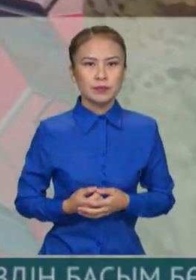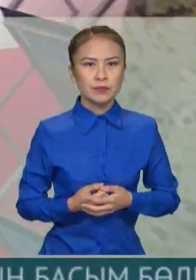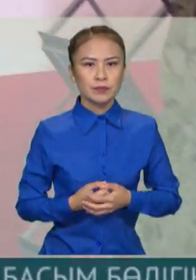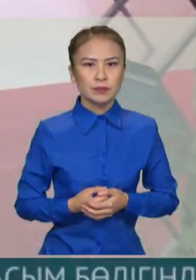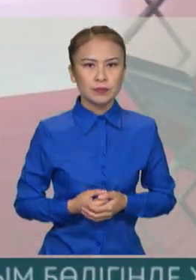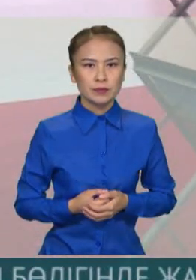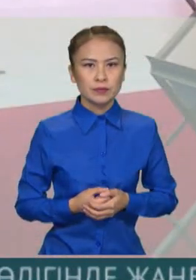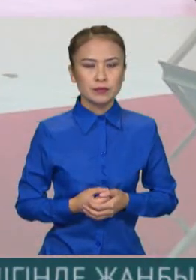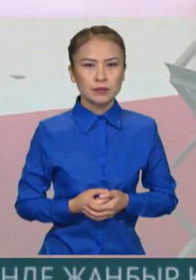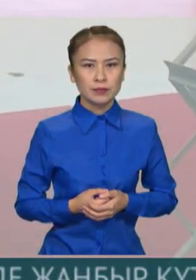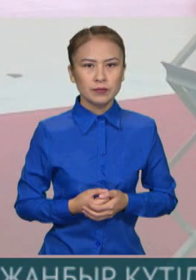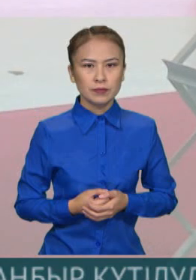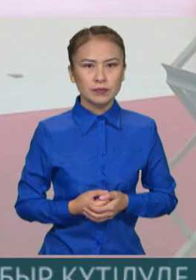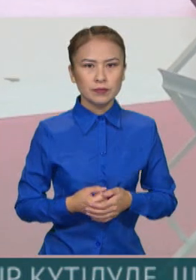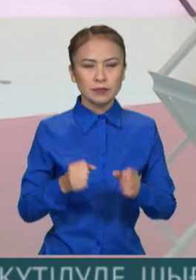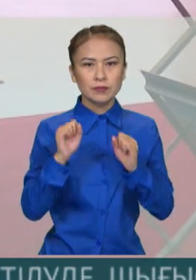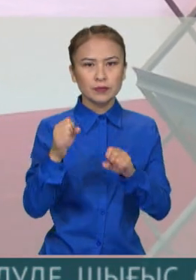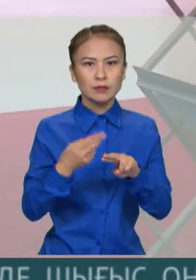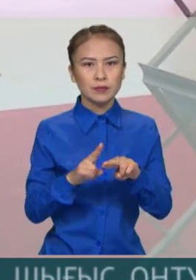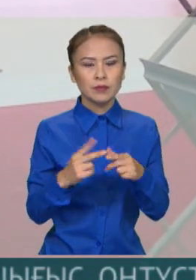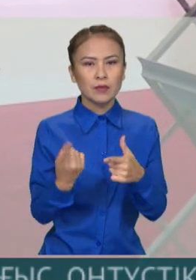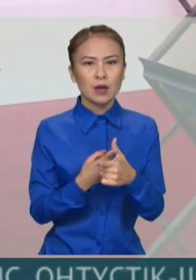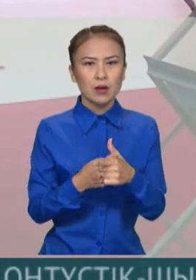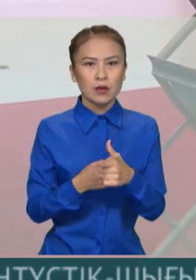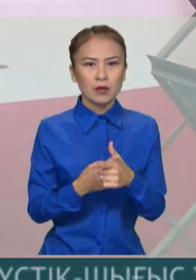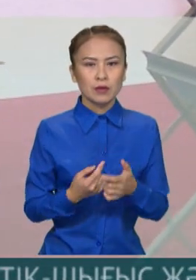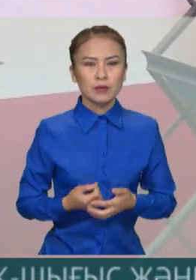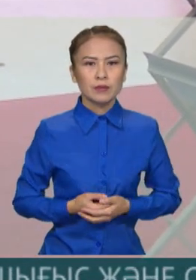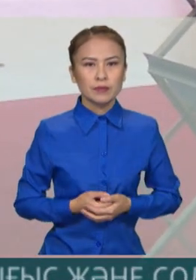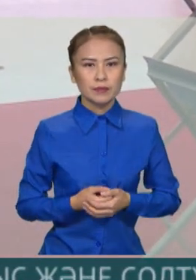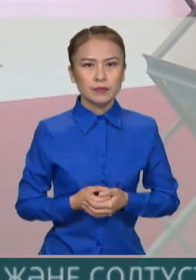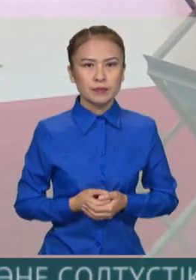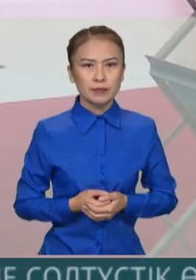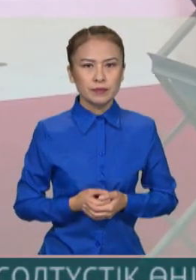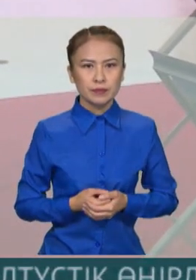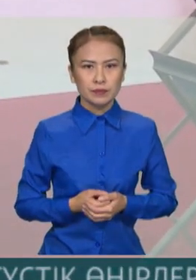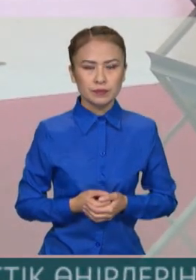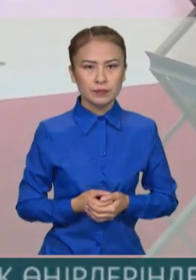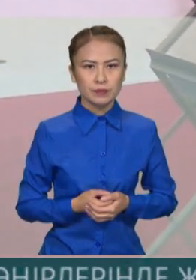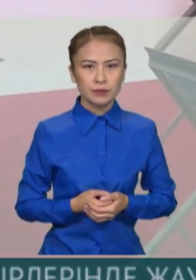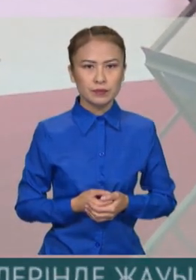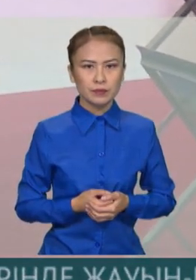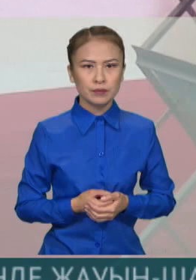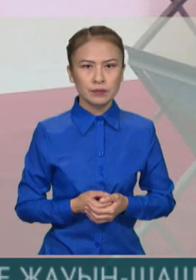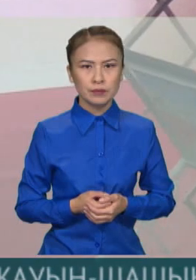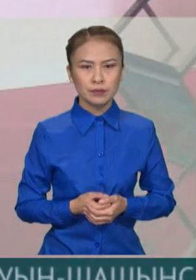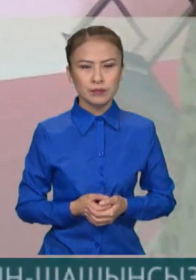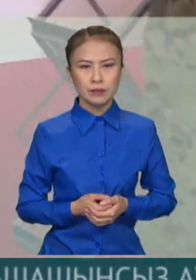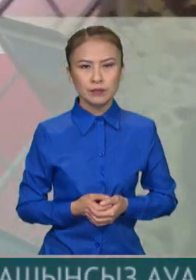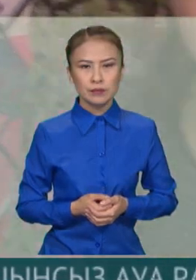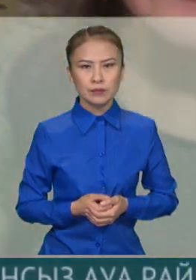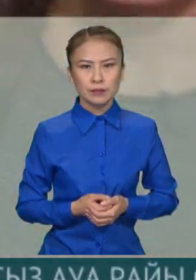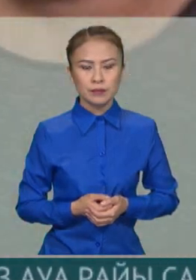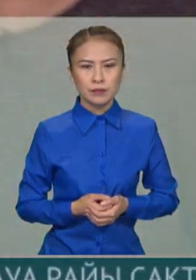министрлігі. Жауынгерлер мұндай киім-кешекті қандай операцияларда қолданылады? Бұл ақпарат құпия.